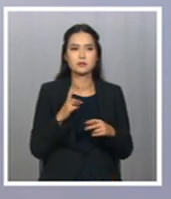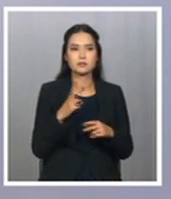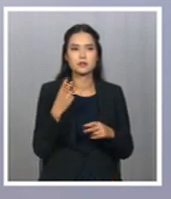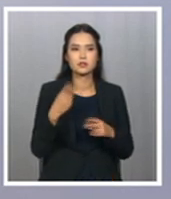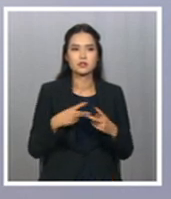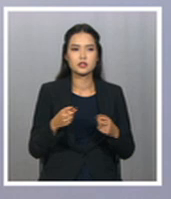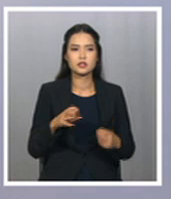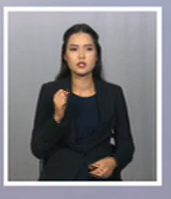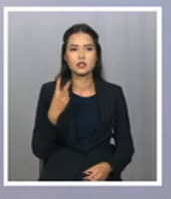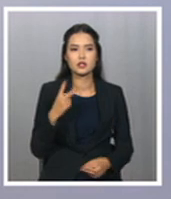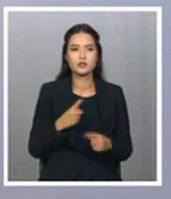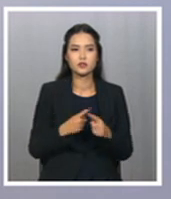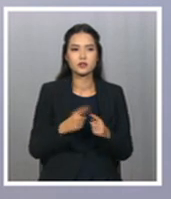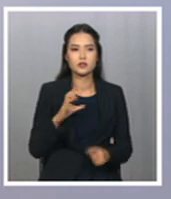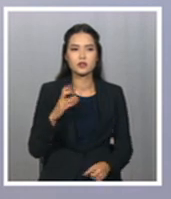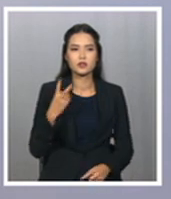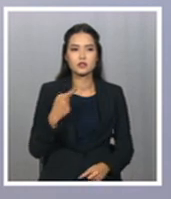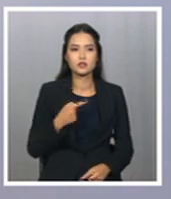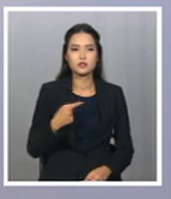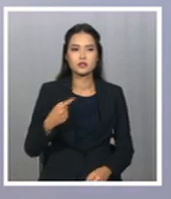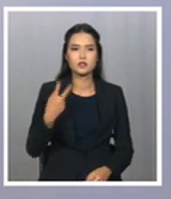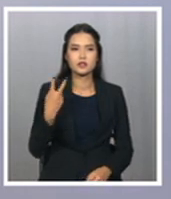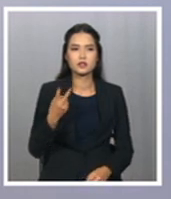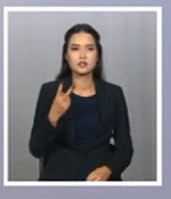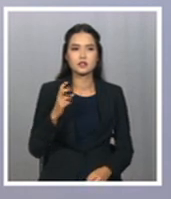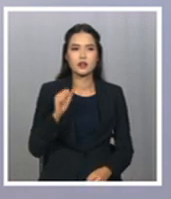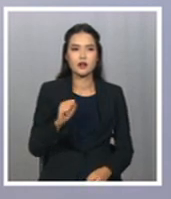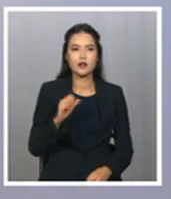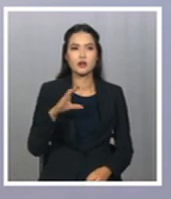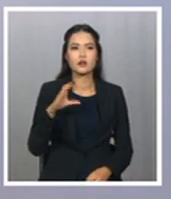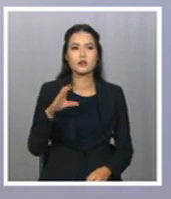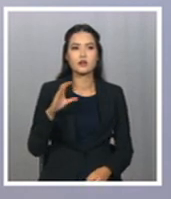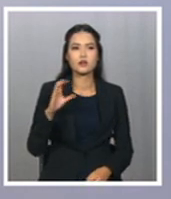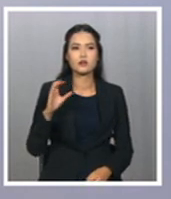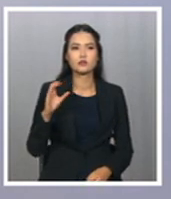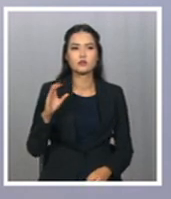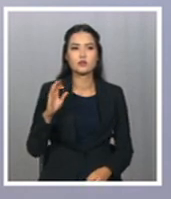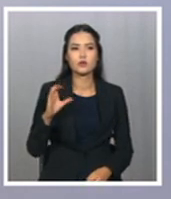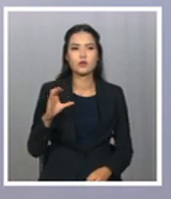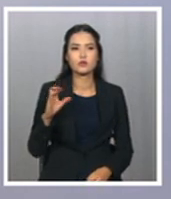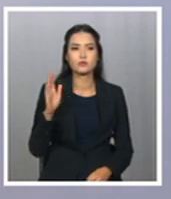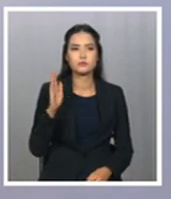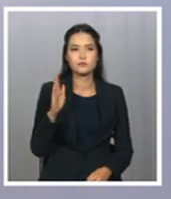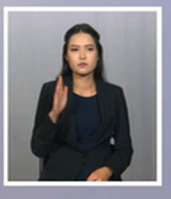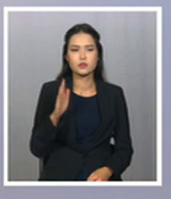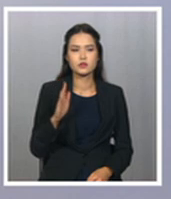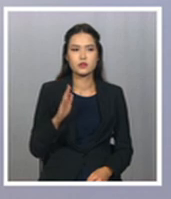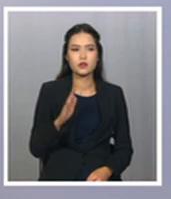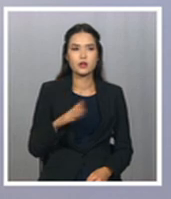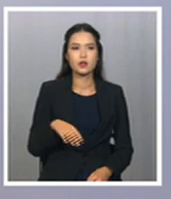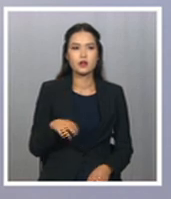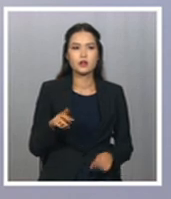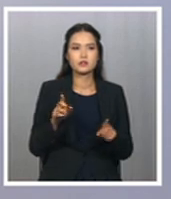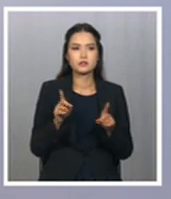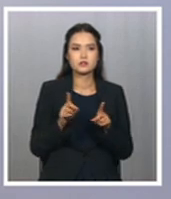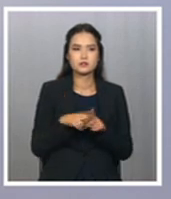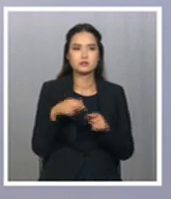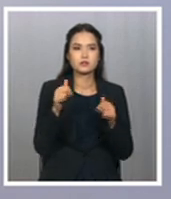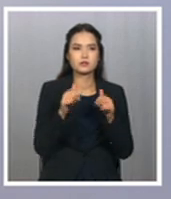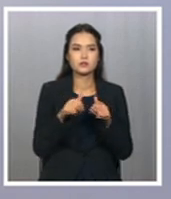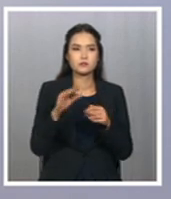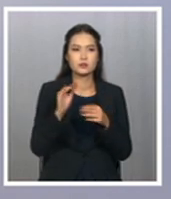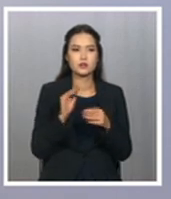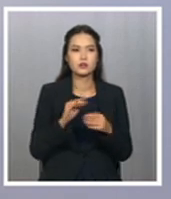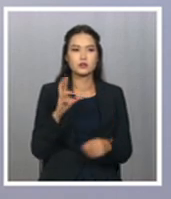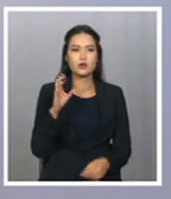А квадрат қосылған С квадрат, азайтылған 2АС көбейтетін косинус бета. Және дәл мына жердегідей косинус бетаны өрнектеп